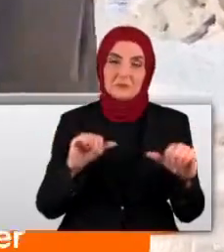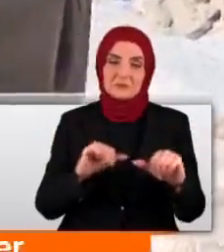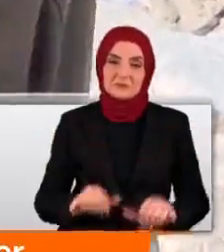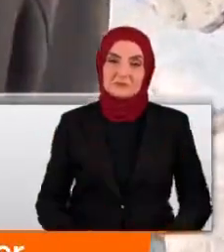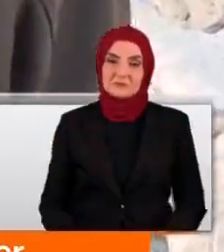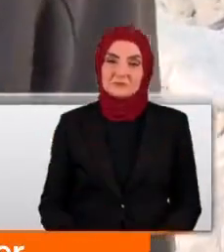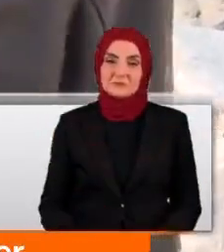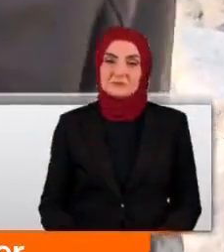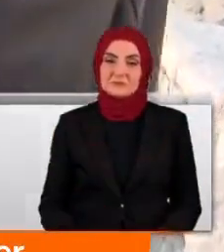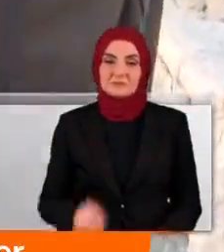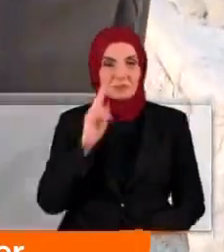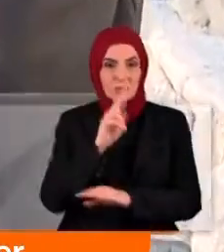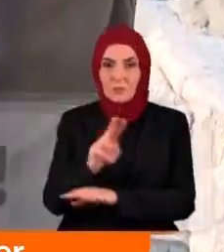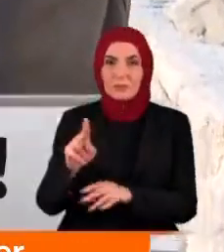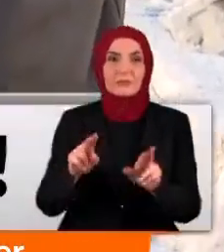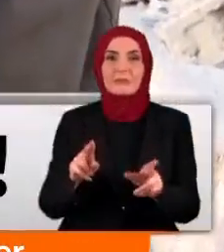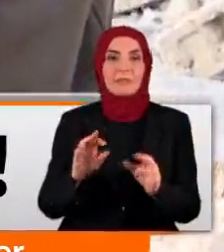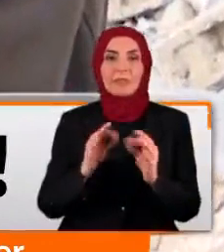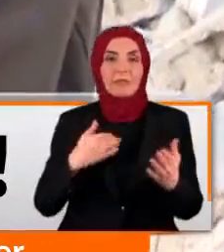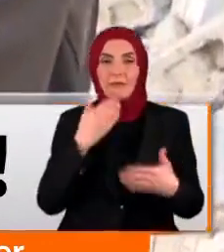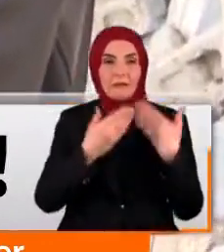Yani gördüğü gibi. Neyini anlatabilin ki?